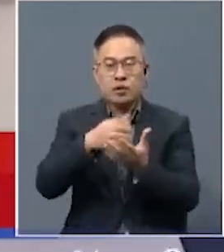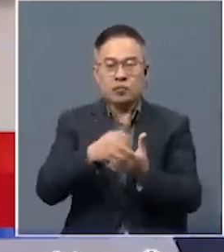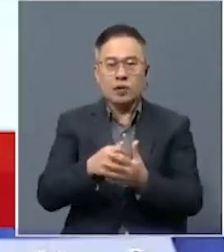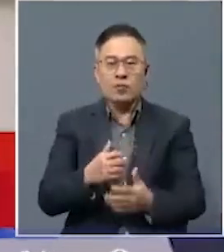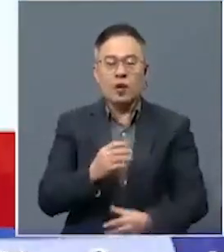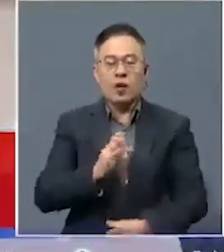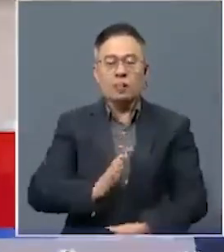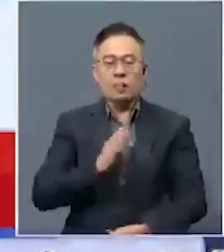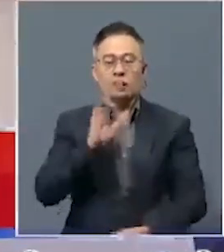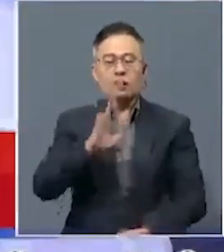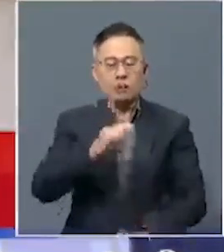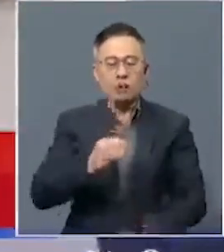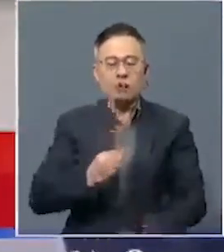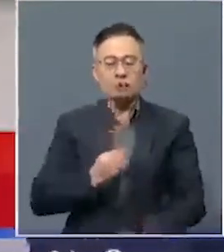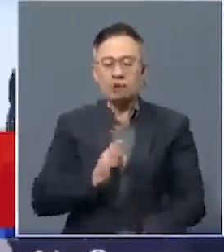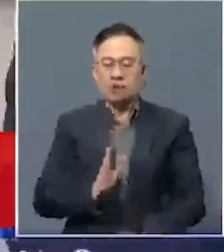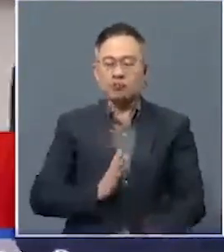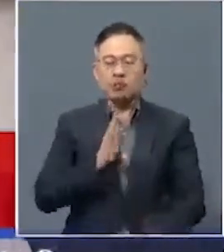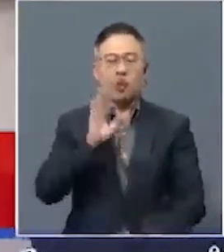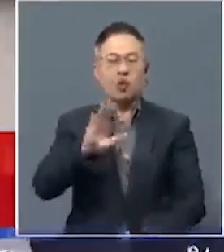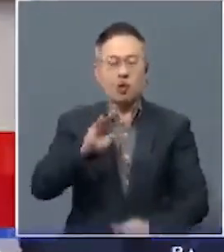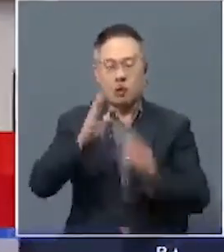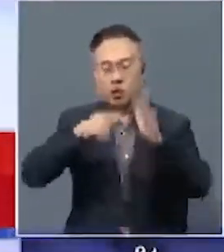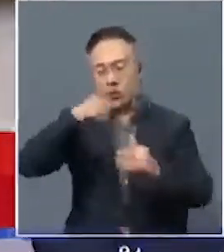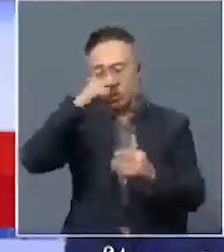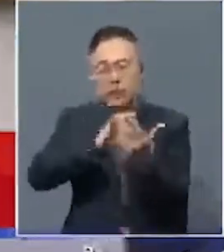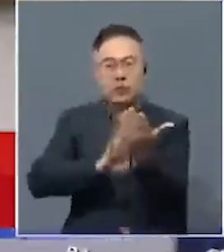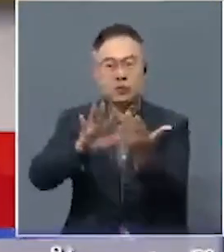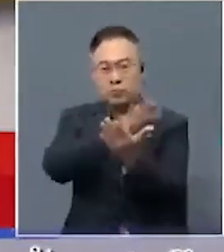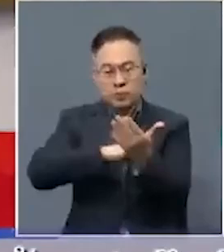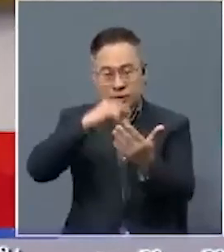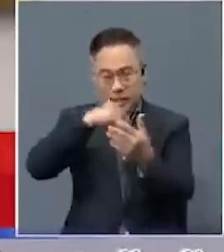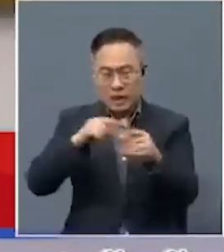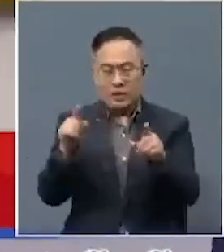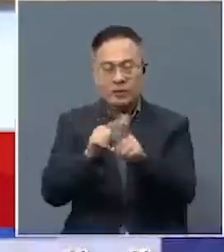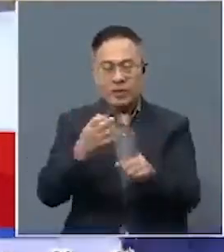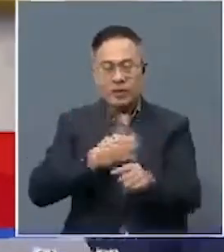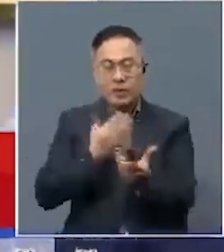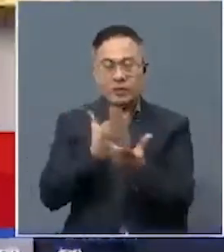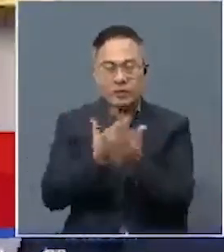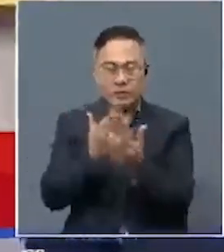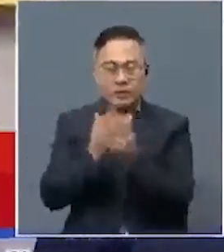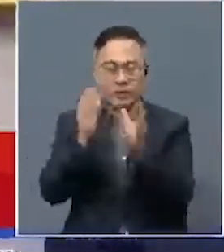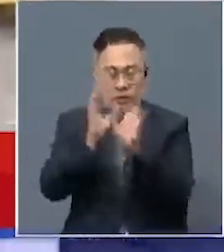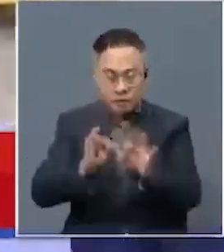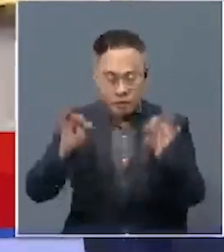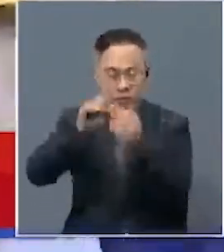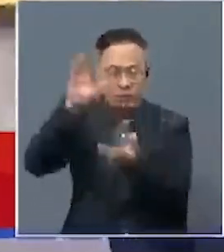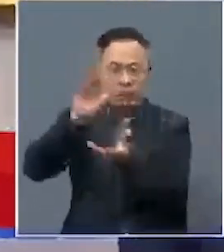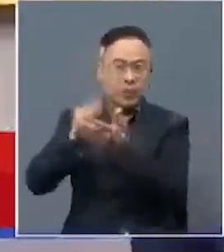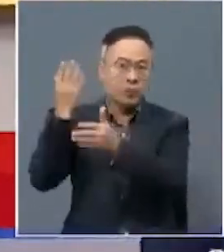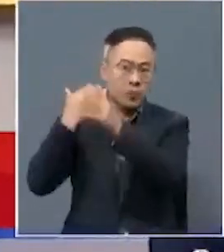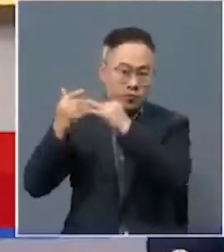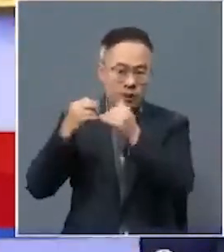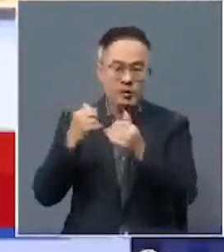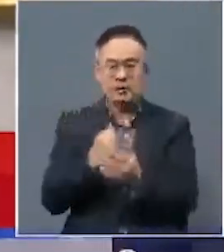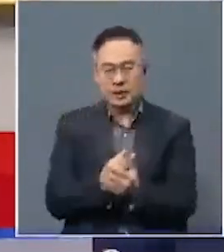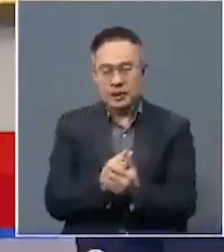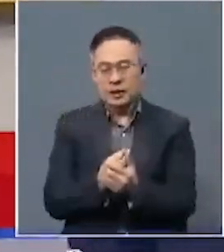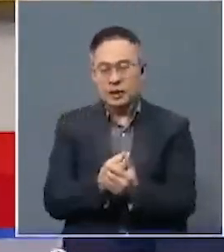ไทยยทั้งประเทศนะครับเพราะถือว่าเป็นเหรียญประวัติศาสตร์และหวังว่าจะเป็นกำลังสำคัญต่อไปให้กับทีมแบตมินตันของ